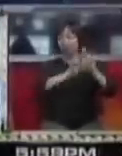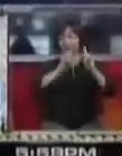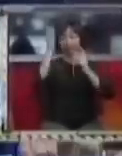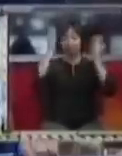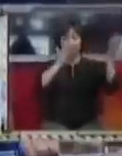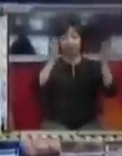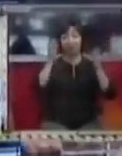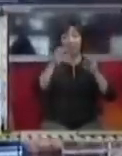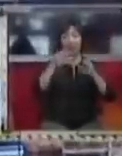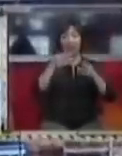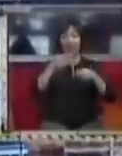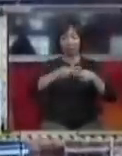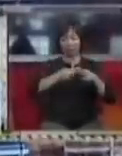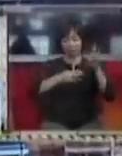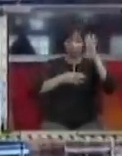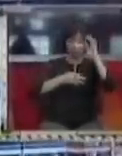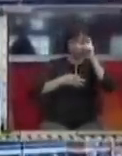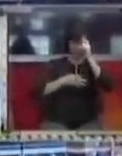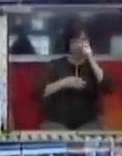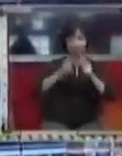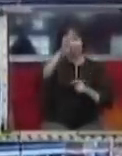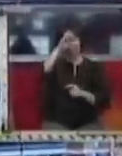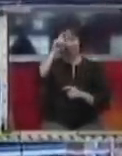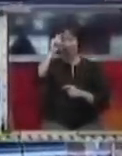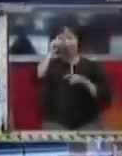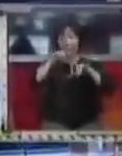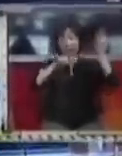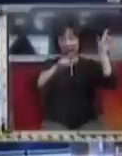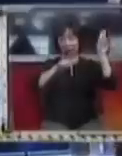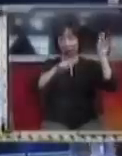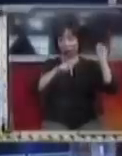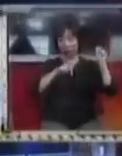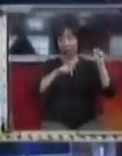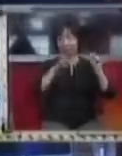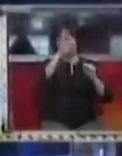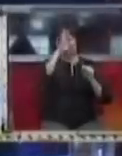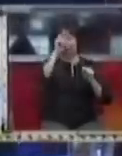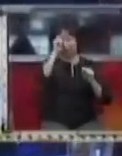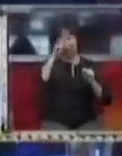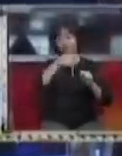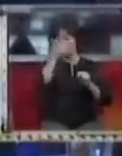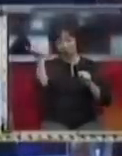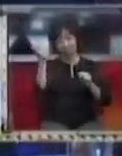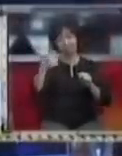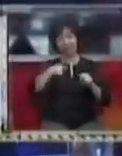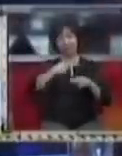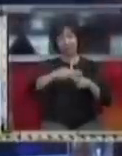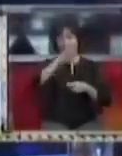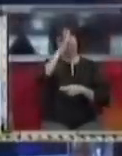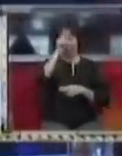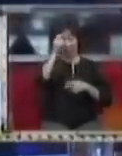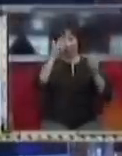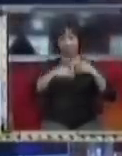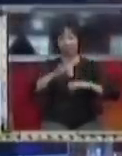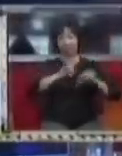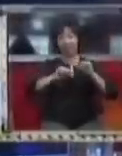serbisyo publiko. Sa ngalan po ng mga kapatid kong si Tol Ben na nasa Amerika, si Tol Erwin na nagpapahinga. Ako po si Rafi Tulfo. Susunod na po ang aksyon.